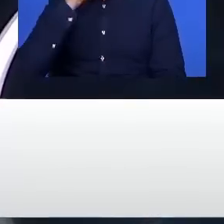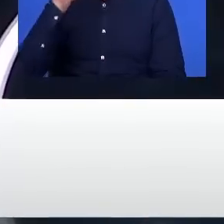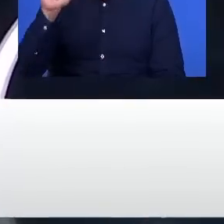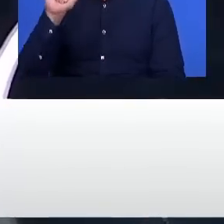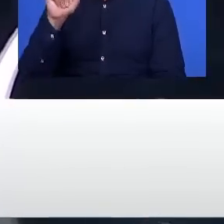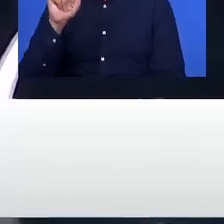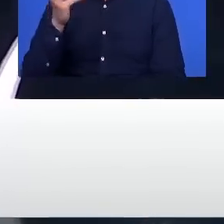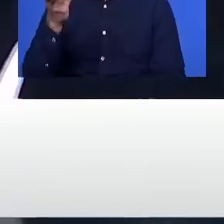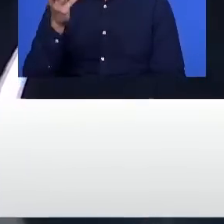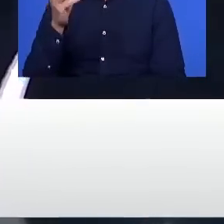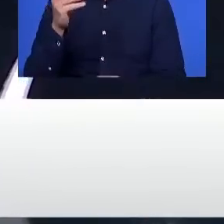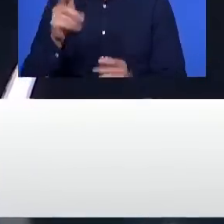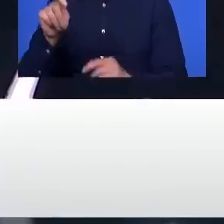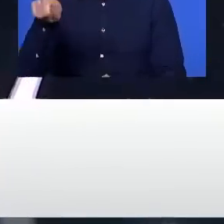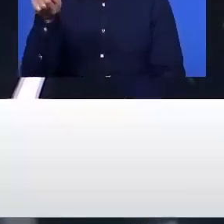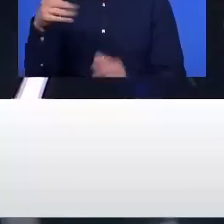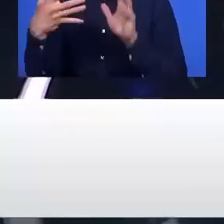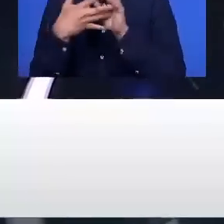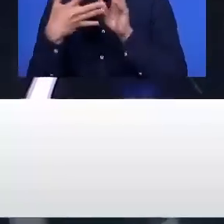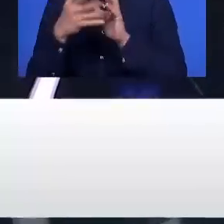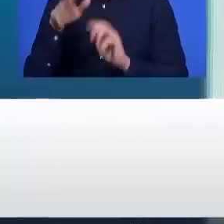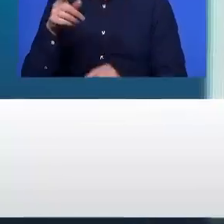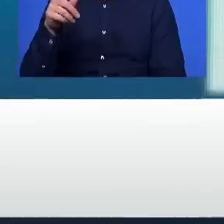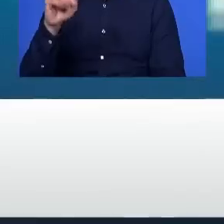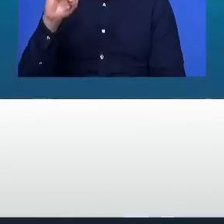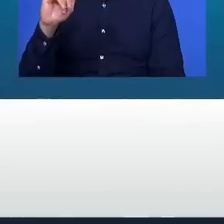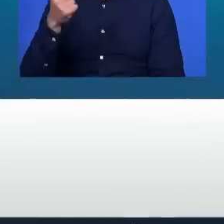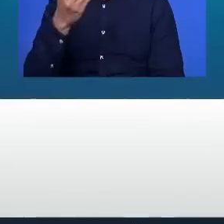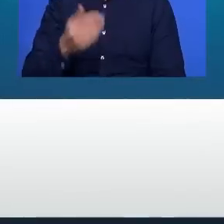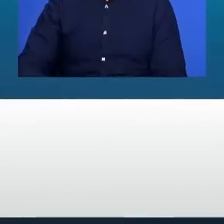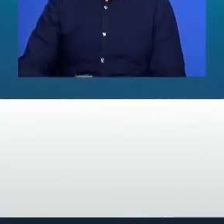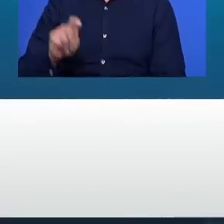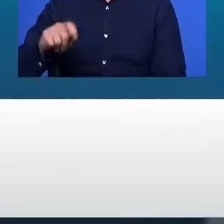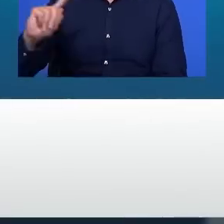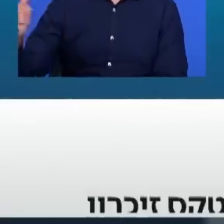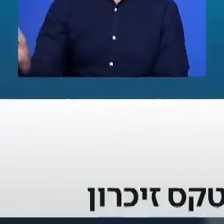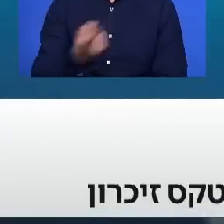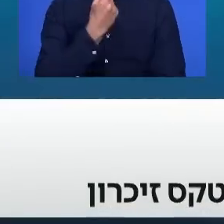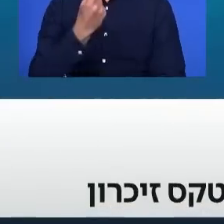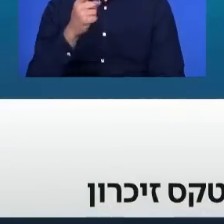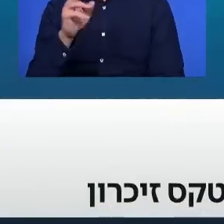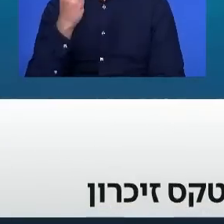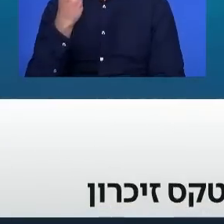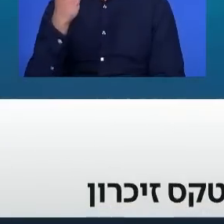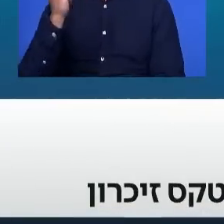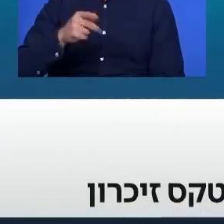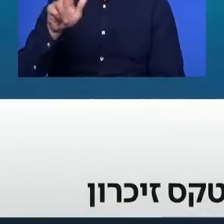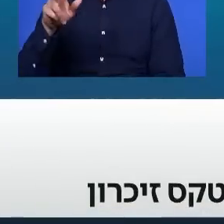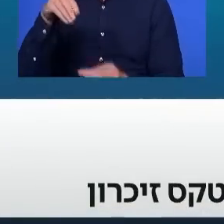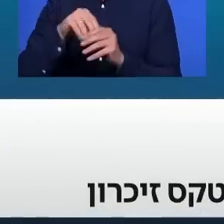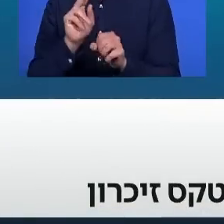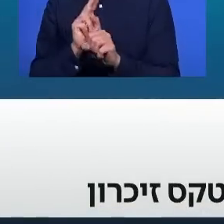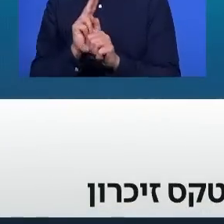איתך, והשופטים מותחים ביקורת על גלנט. כן, השופטים כולם, אגב, וזה הרכב ששני שליש מתוכו נחשבים שמרנים,